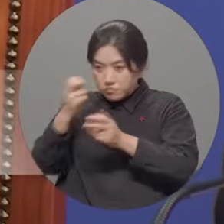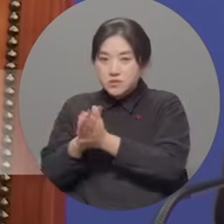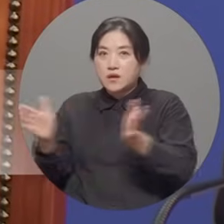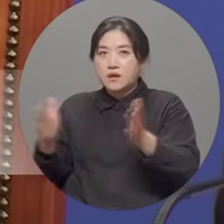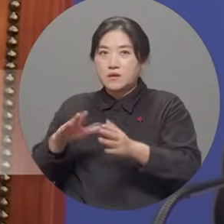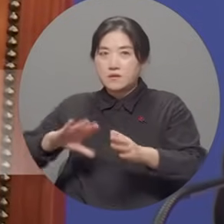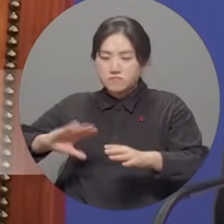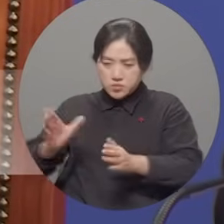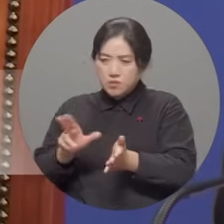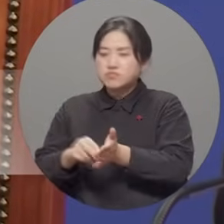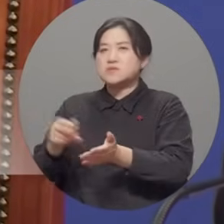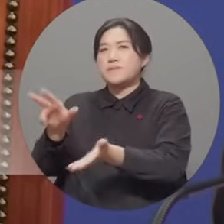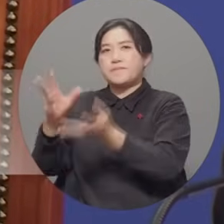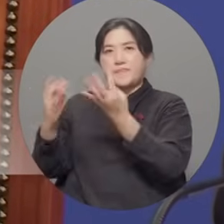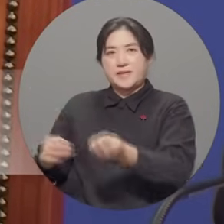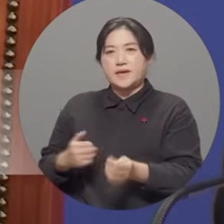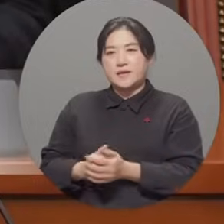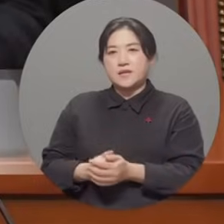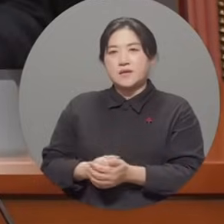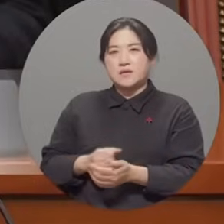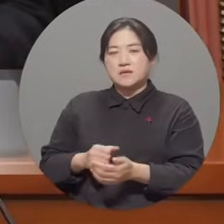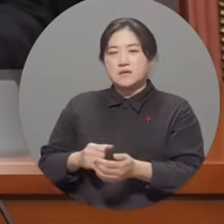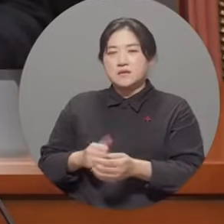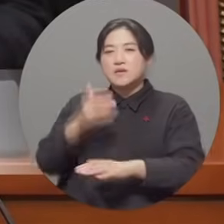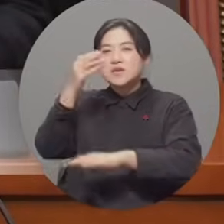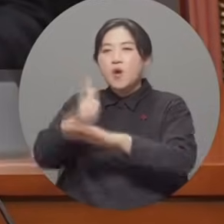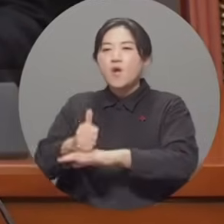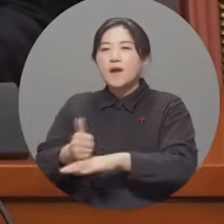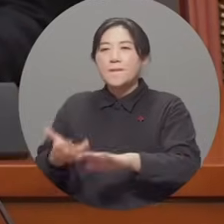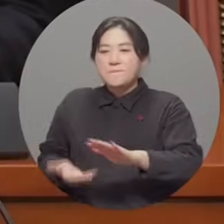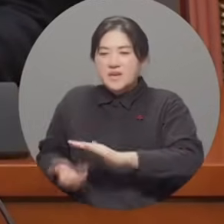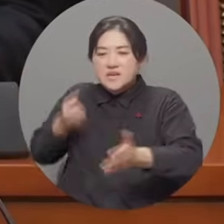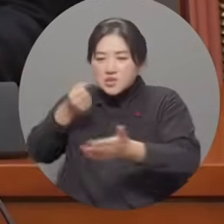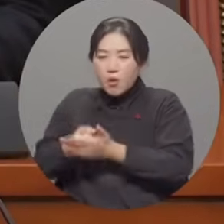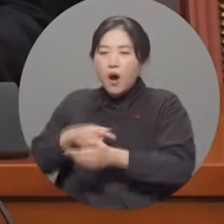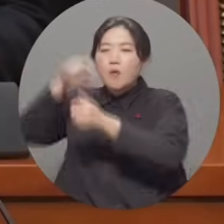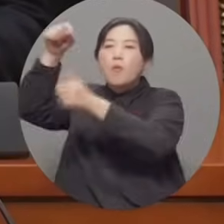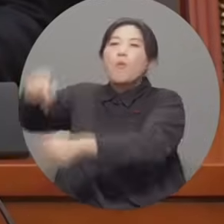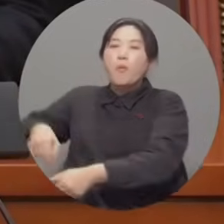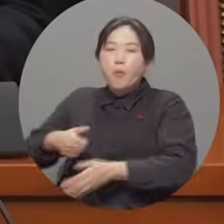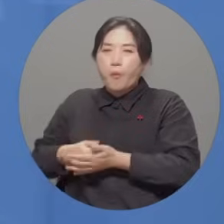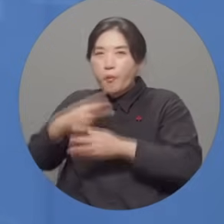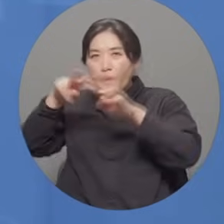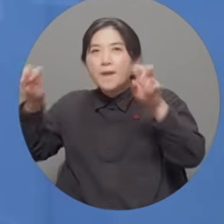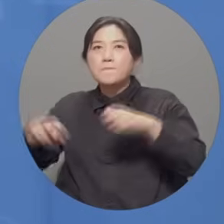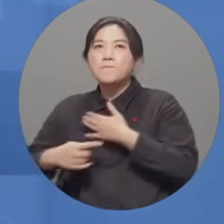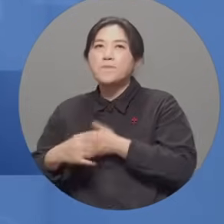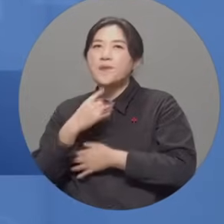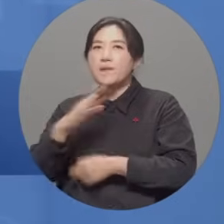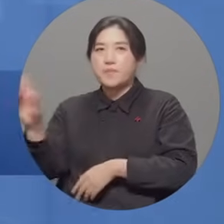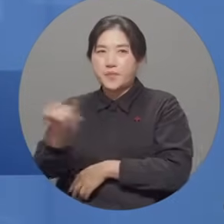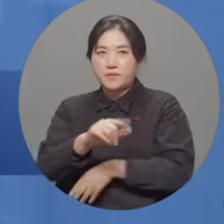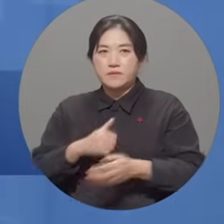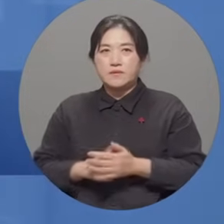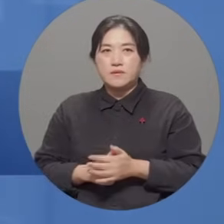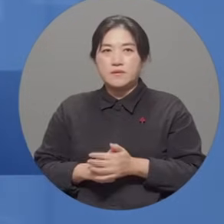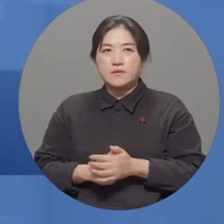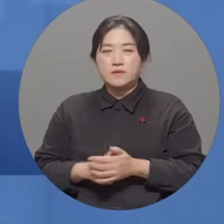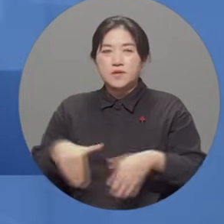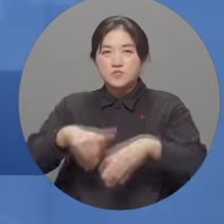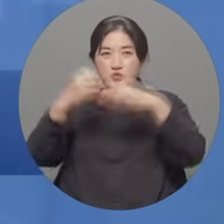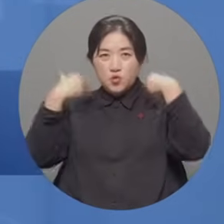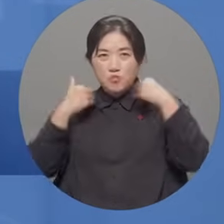시작부터 논란이었던 만큼 이미 답이 정해져 있던 하명 감사라 비판했습니다. 어떻게든 전임